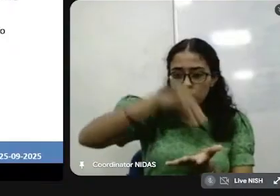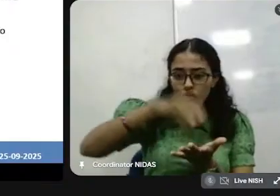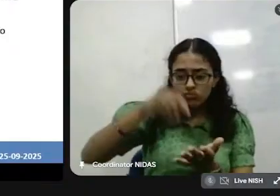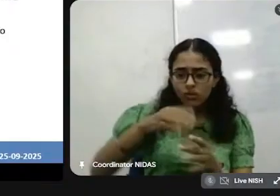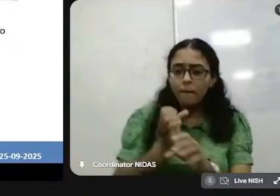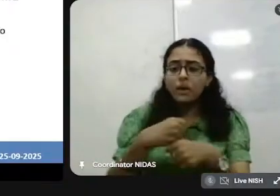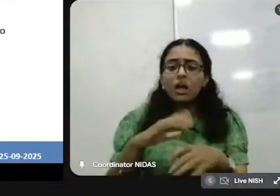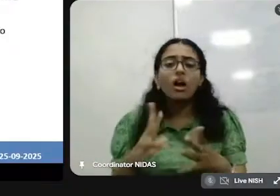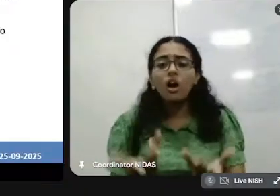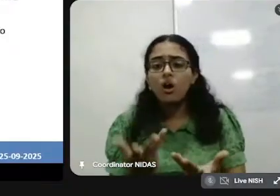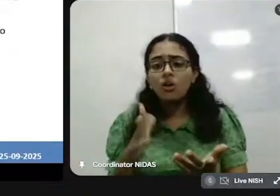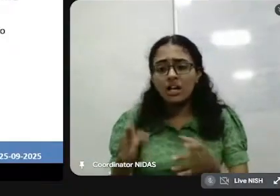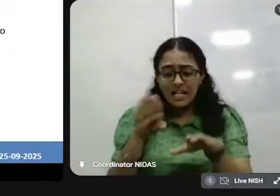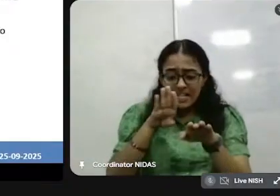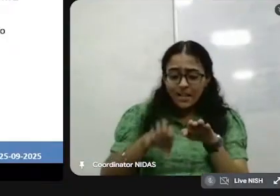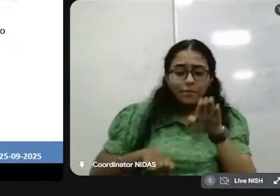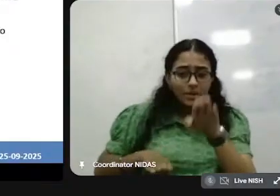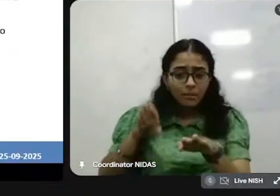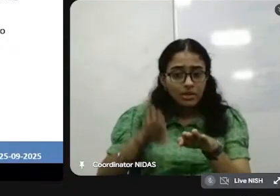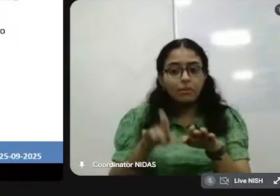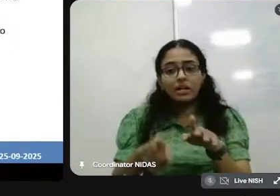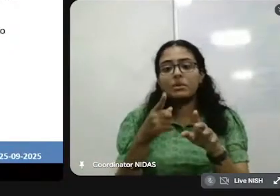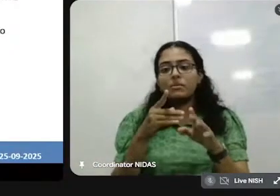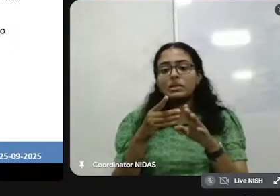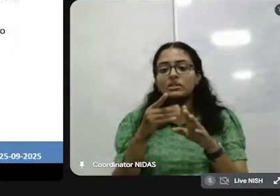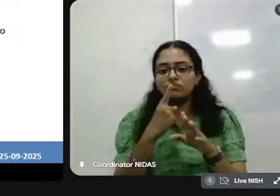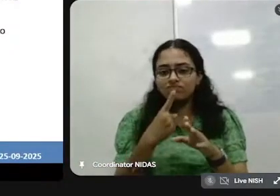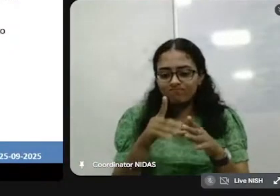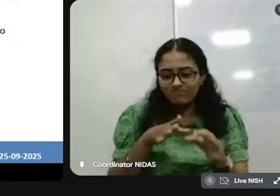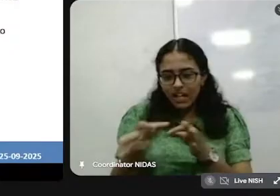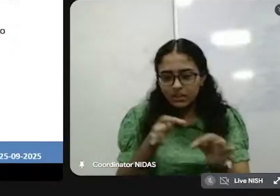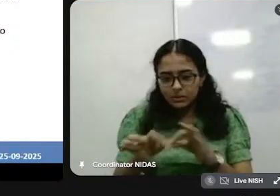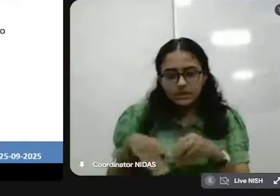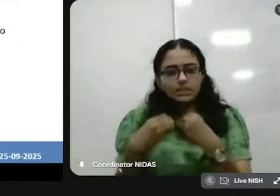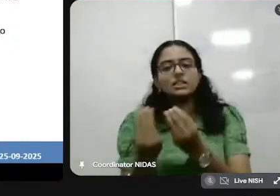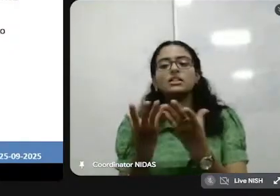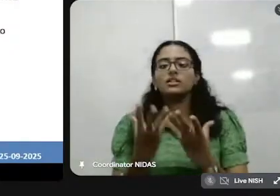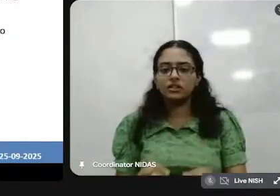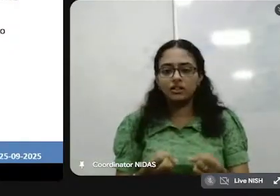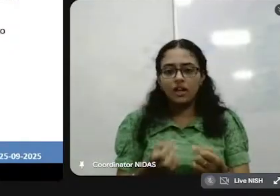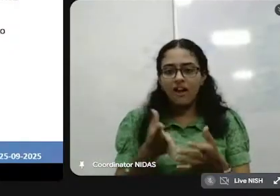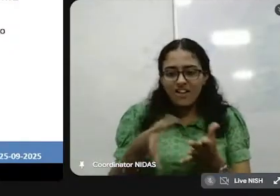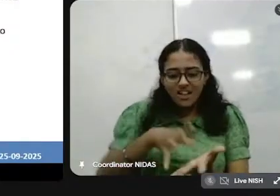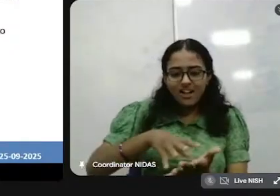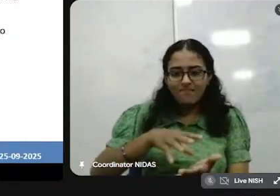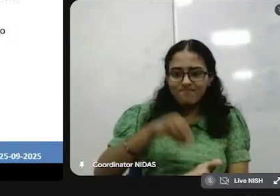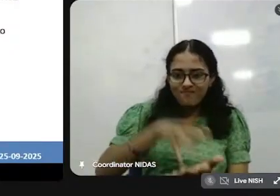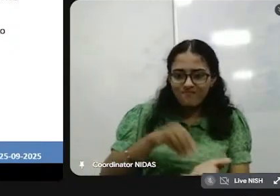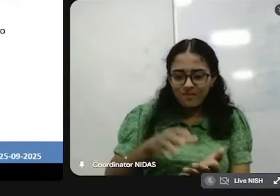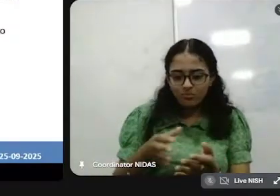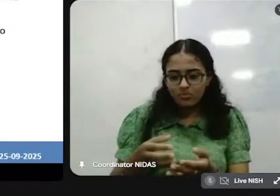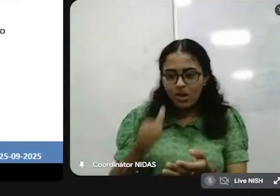അത് സ്റ്റെപ്പ് ബൈ സ്റ്റെപ്പ് ആയിട്ട് നമ്മൾ ഒരു സ്ട്രോക്ക് പേഷ്യന്റിനെ പഠിപ്പിച്ചു കൊടുക്കുമ്പോൾ ആദ്യം അരി എടുക്കുക, പിന്നെ അരി കഴുകുക, പിന്നെ